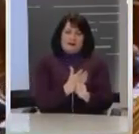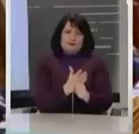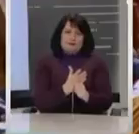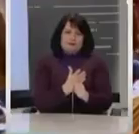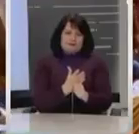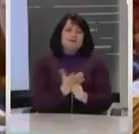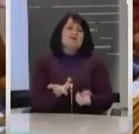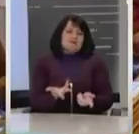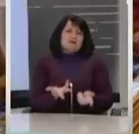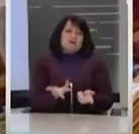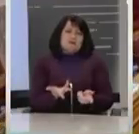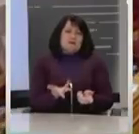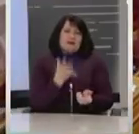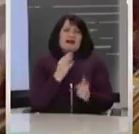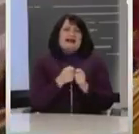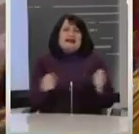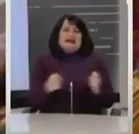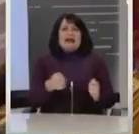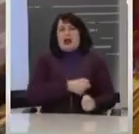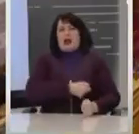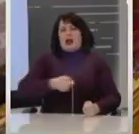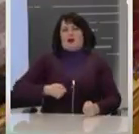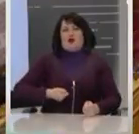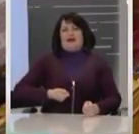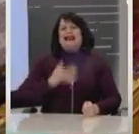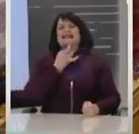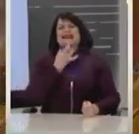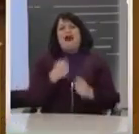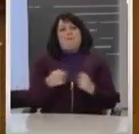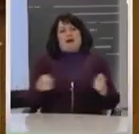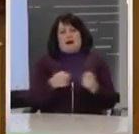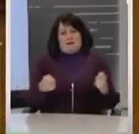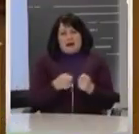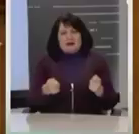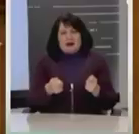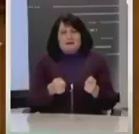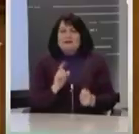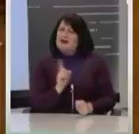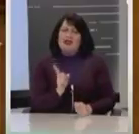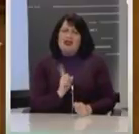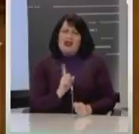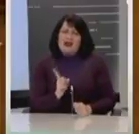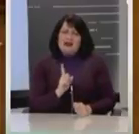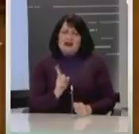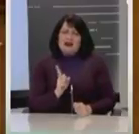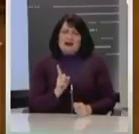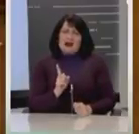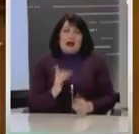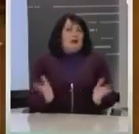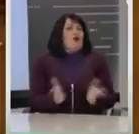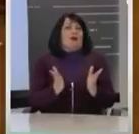η επιβολή μέτρων σκληρής λιτότητας στον τόπο δεν είναι ένα αστάθμητο γεγονός.